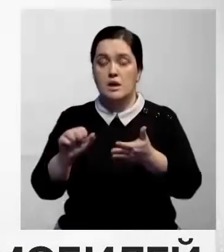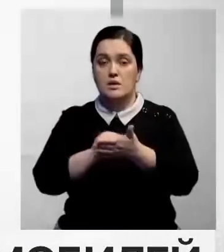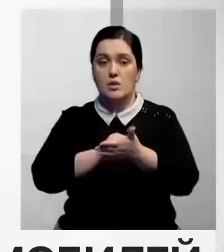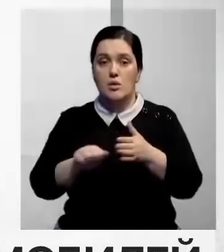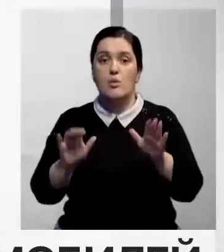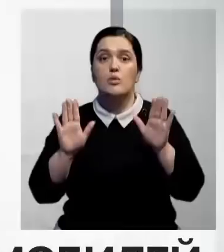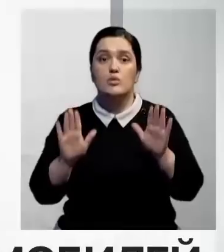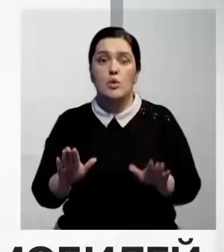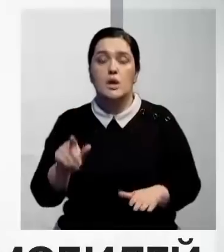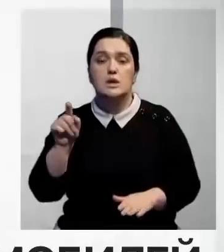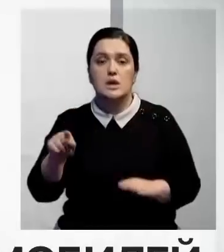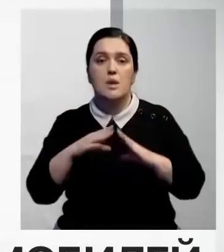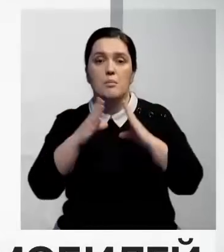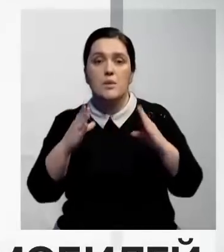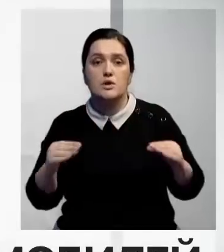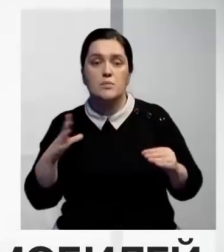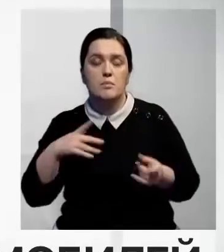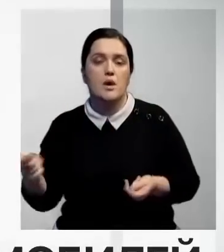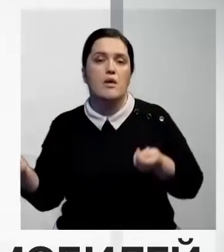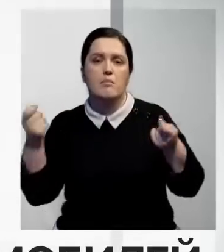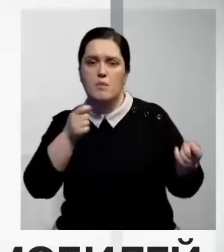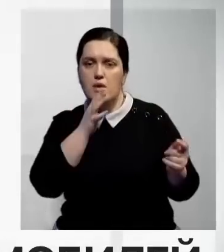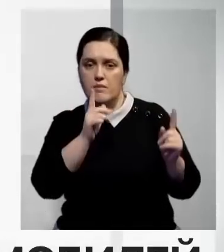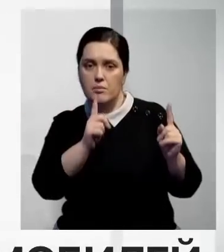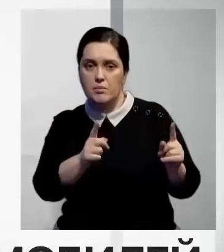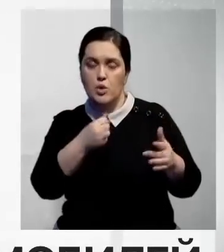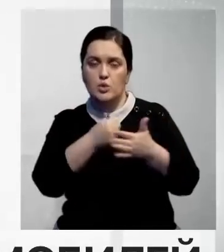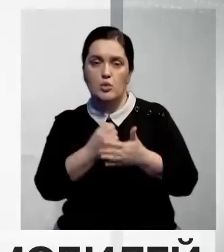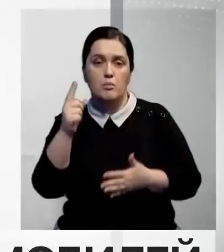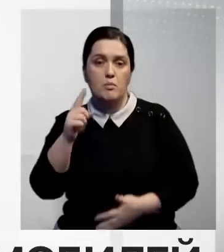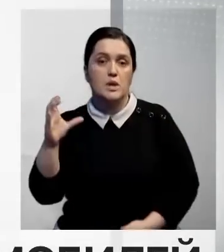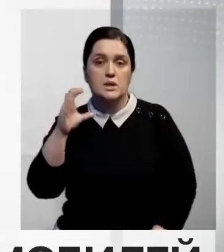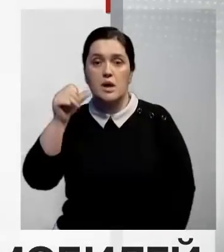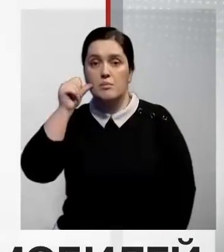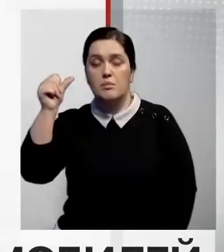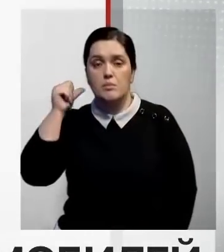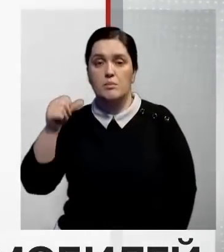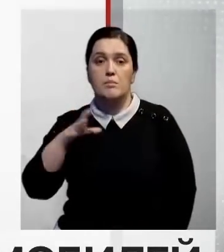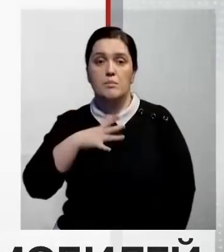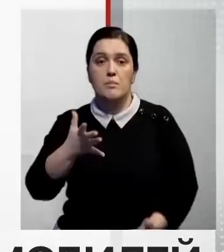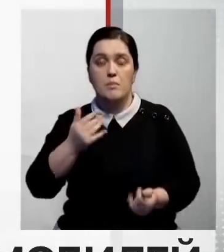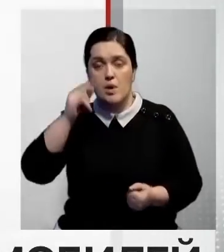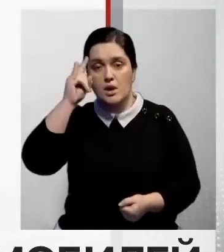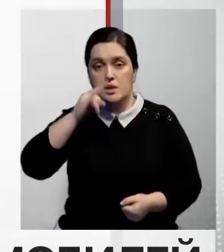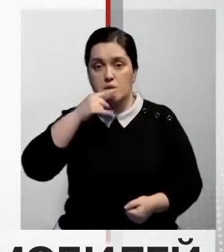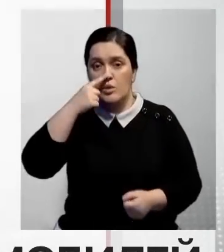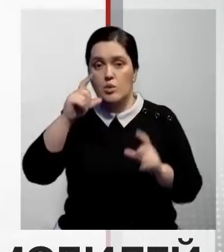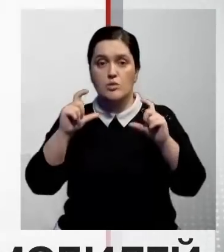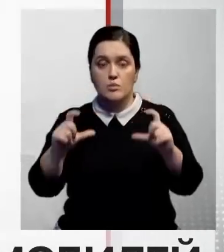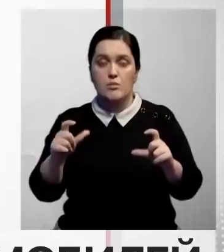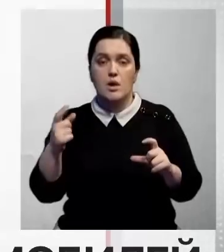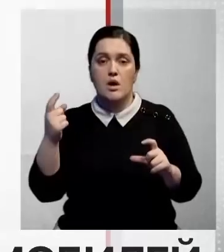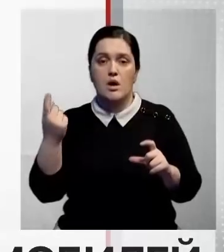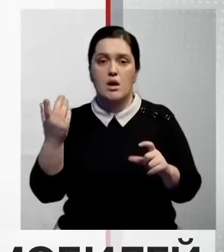республики можно только те машины, которые были ввезены до 1 сентября прошлого года. Получить казахстанский госномер могут владельцы